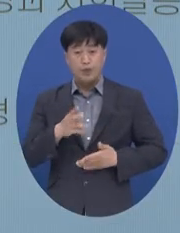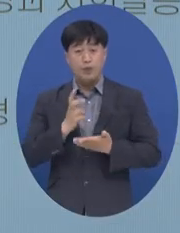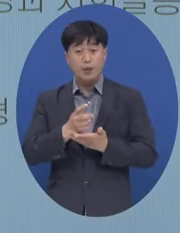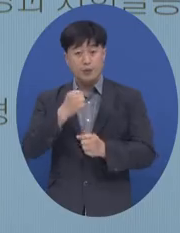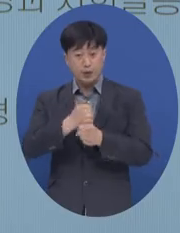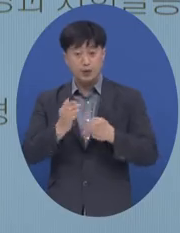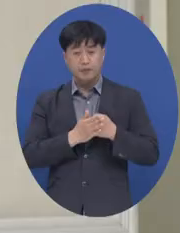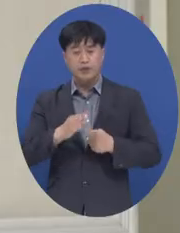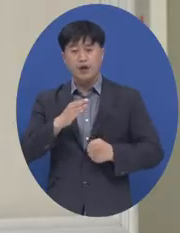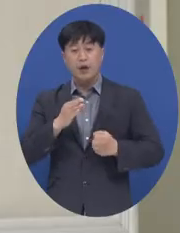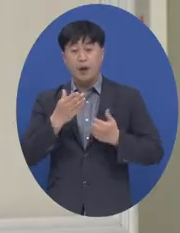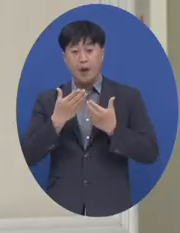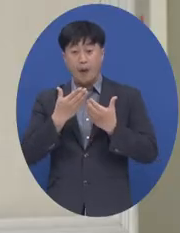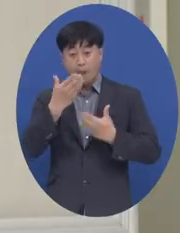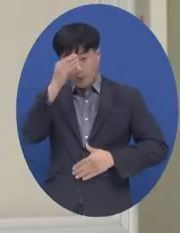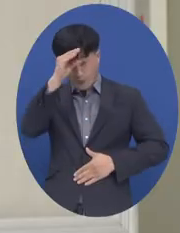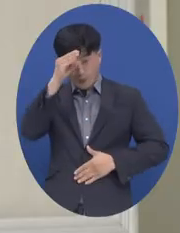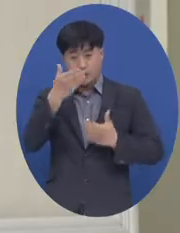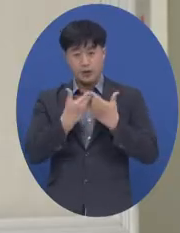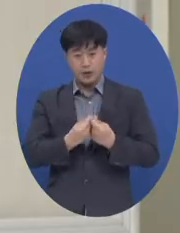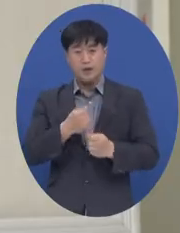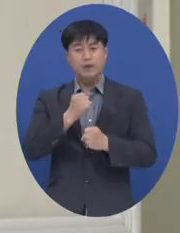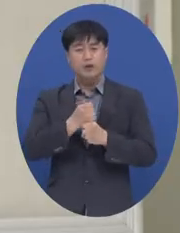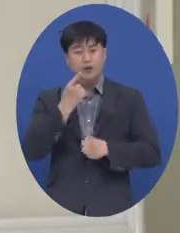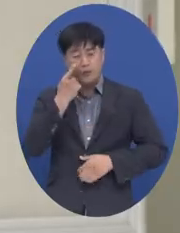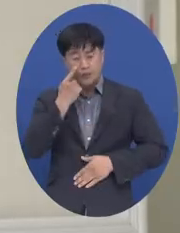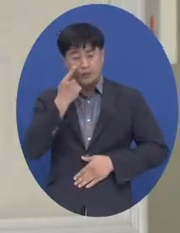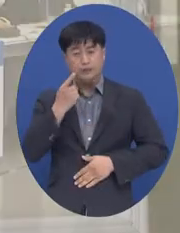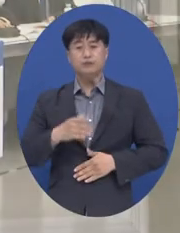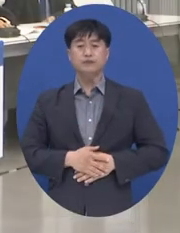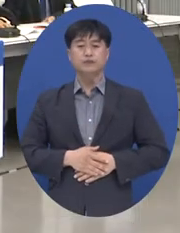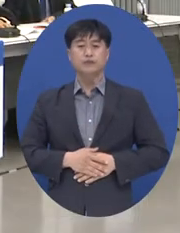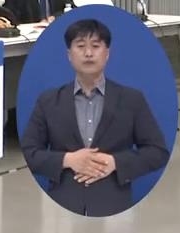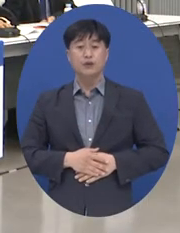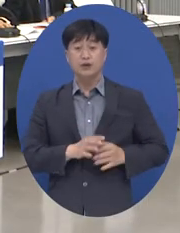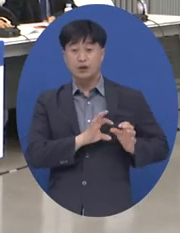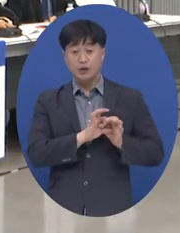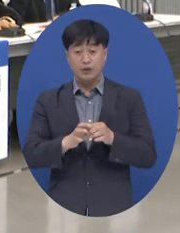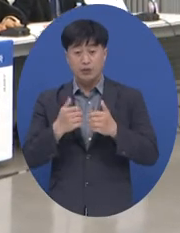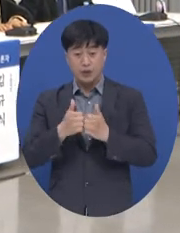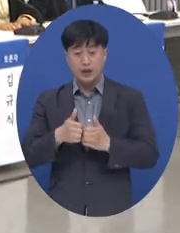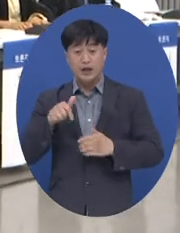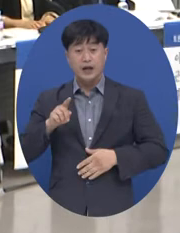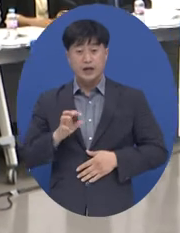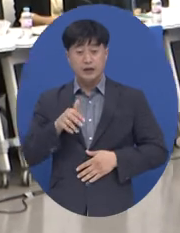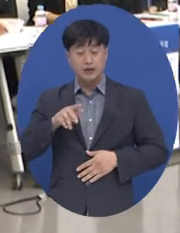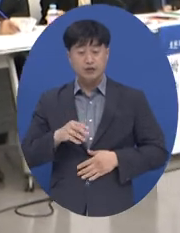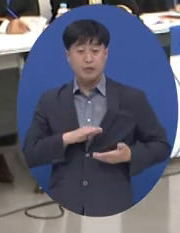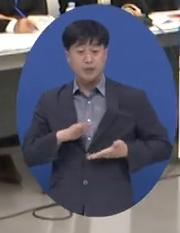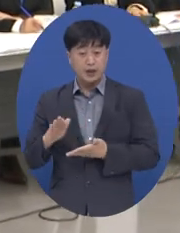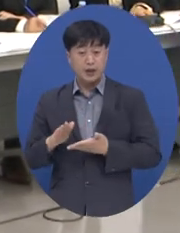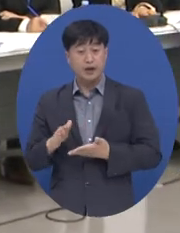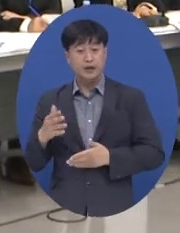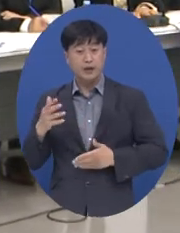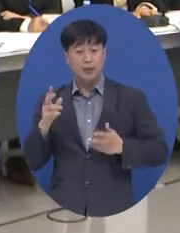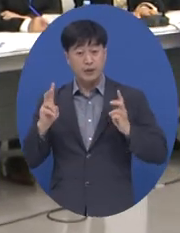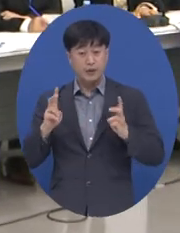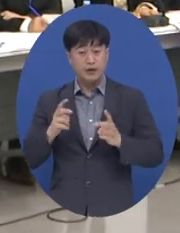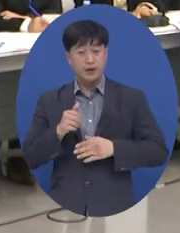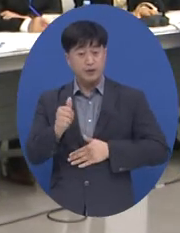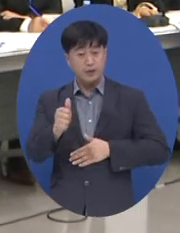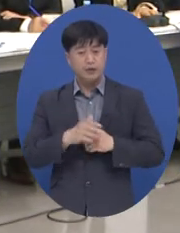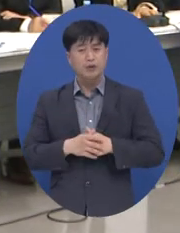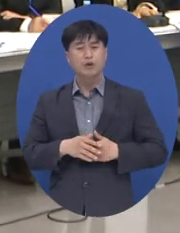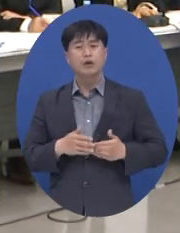지원 조례를 만든 만큼 모범 사례를 보여달라고 말했습니다. 이어진 토론에서 강정훈 배달대행업체 대표는